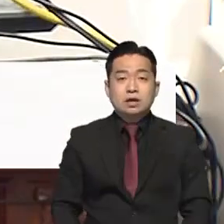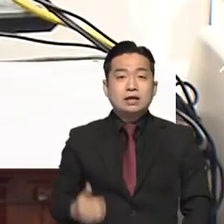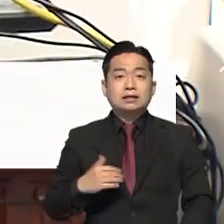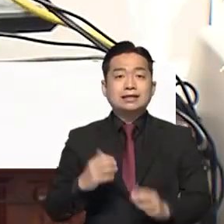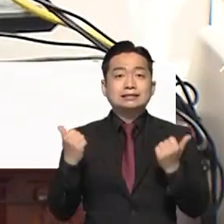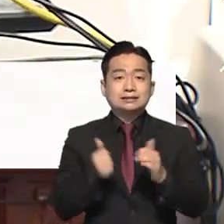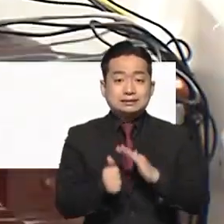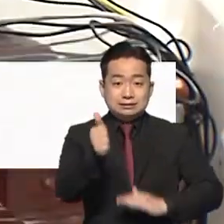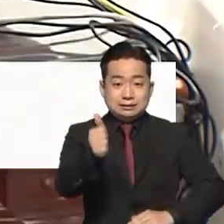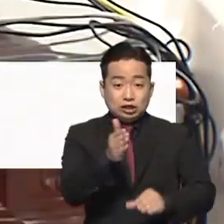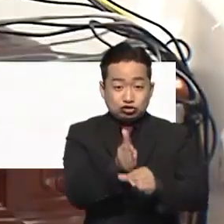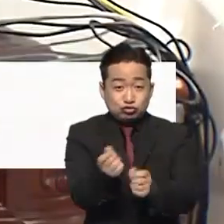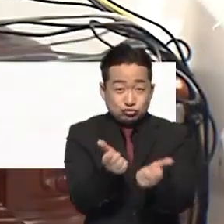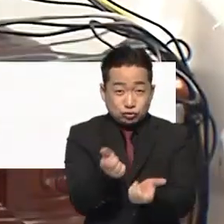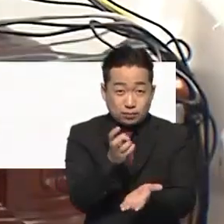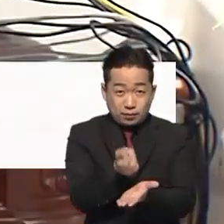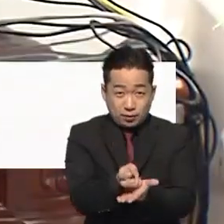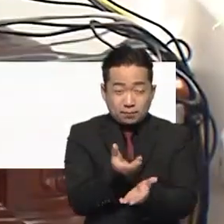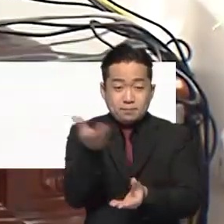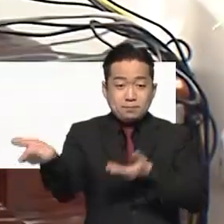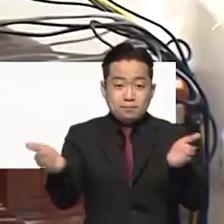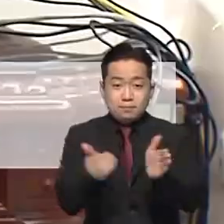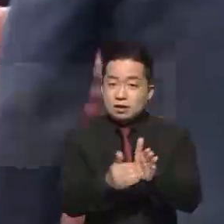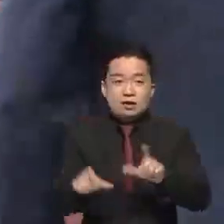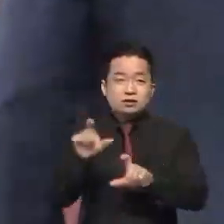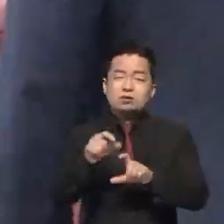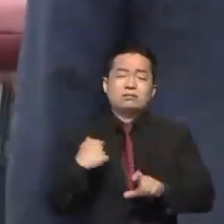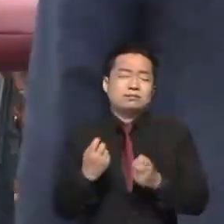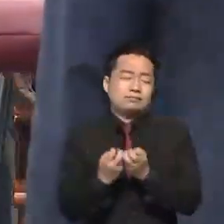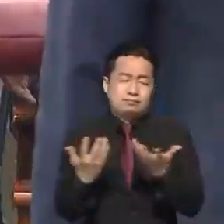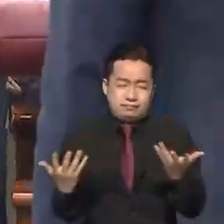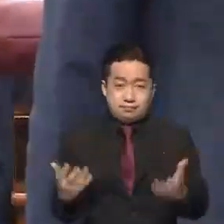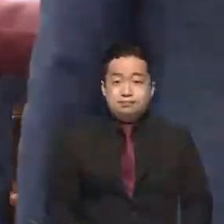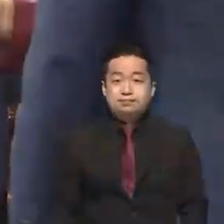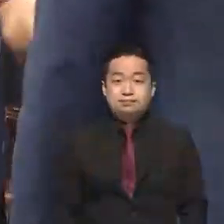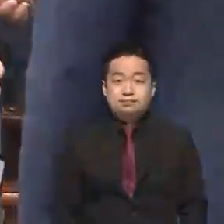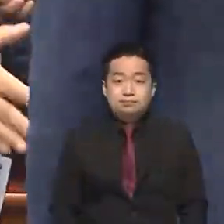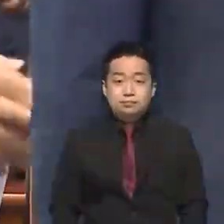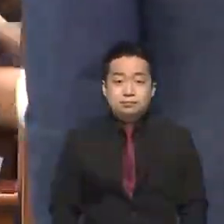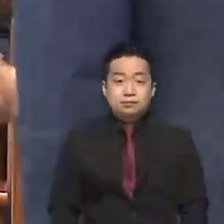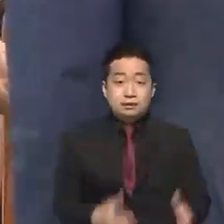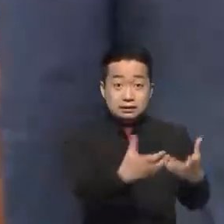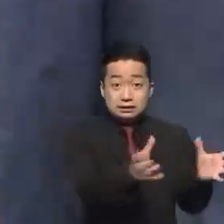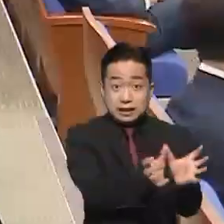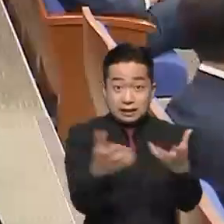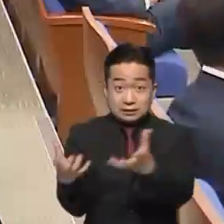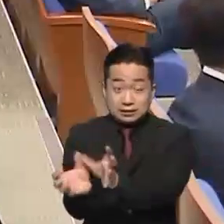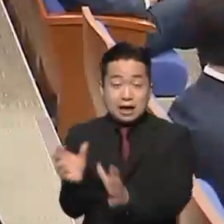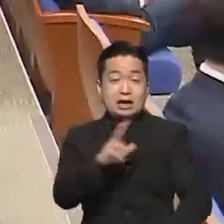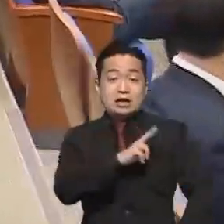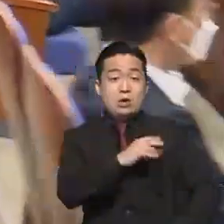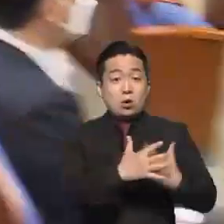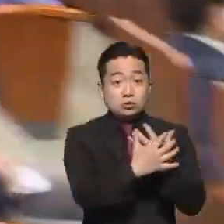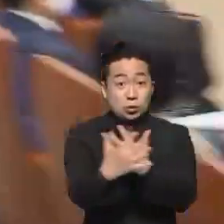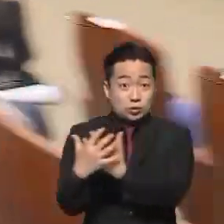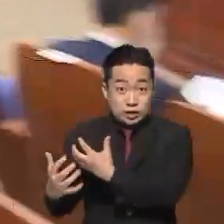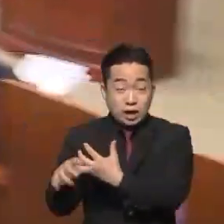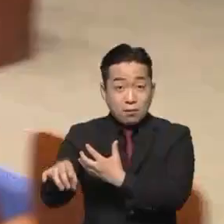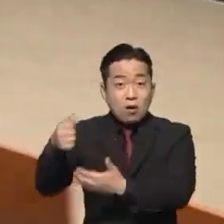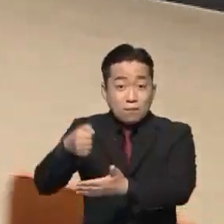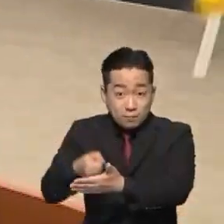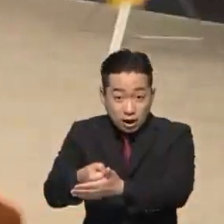중재안을 전달했습니다. 의장은 더 이상의 카드가 없습니다. 잇따라 열린 양당의 의원총회. 먼저 결론을 내린